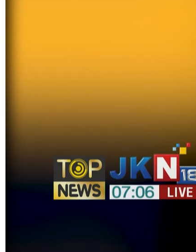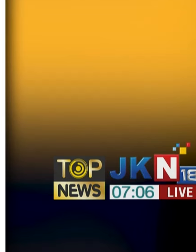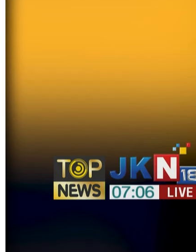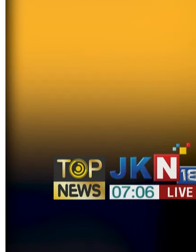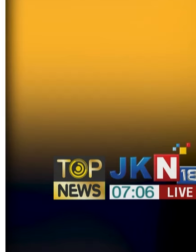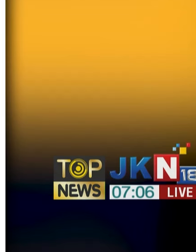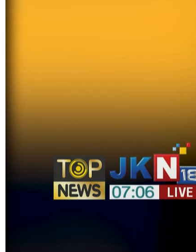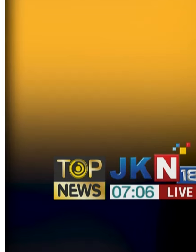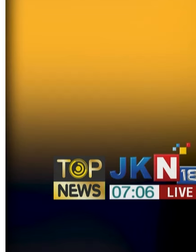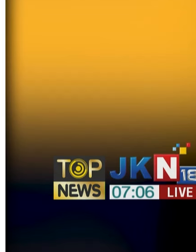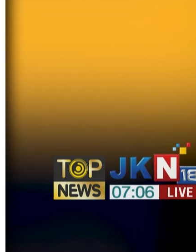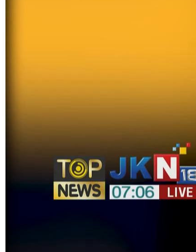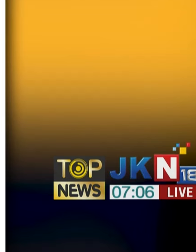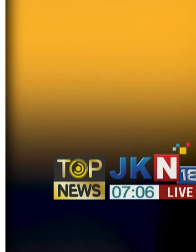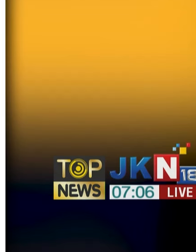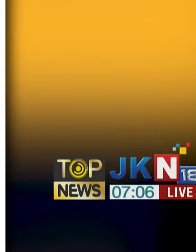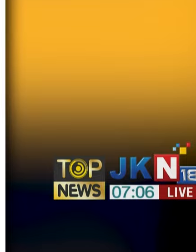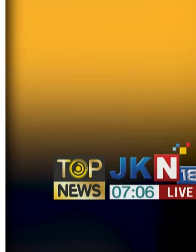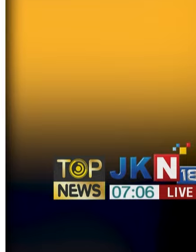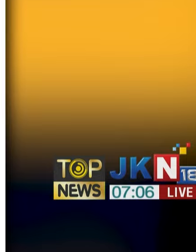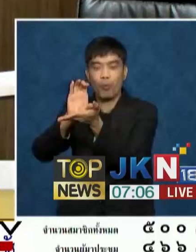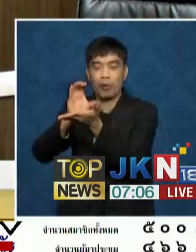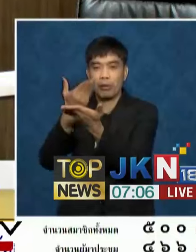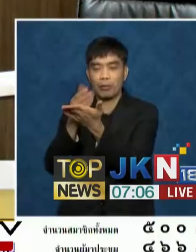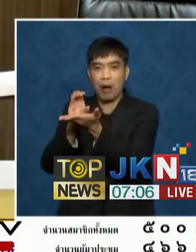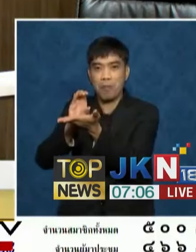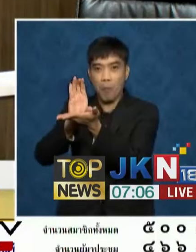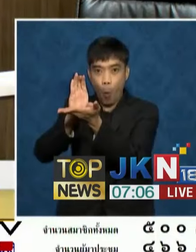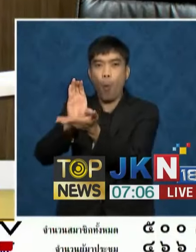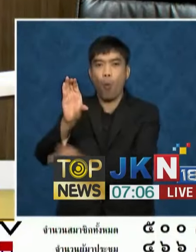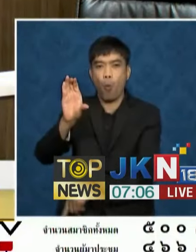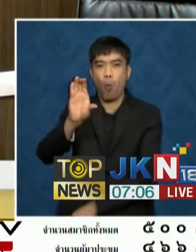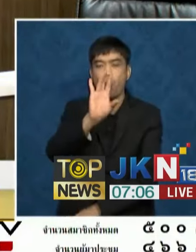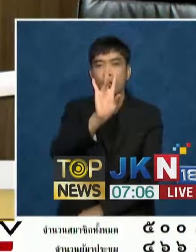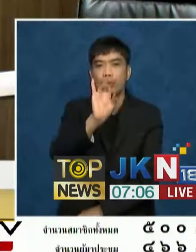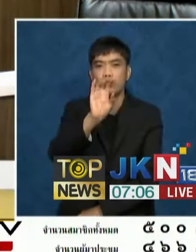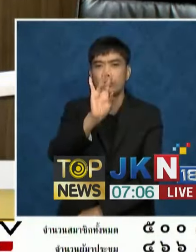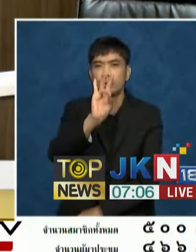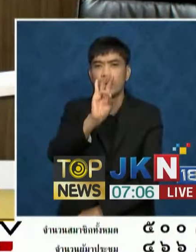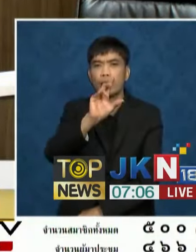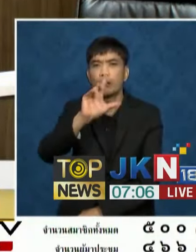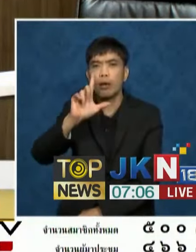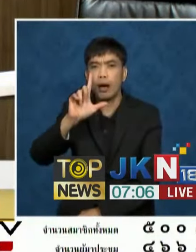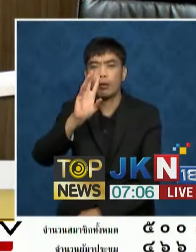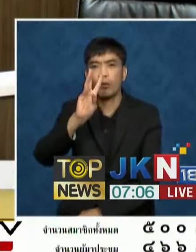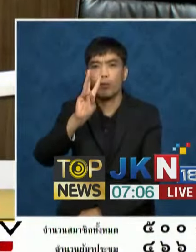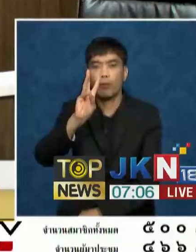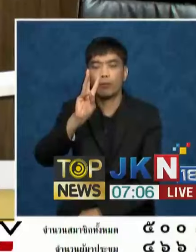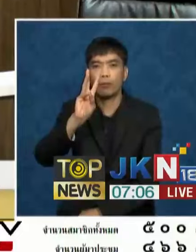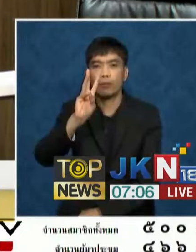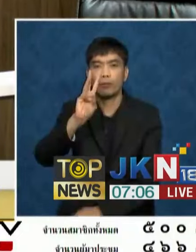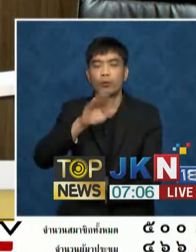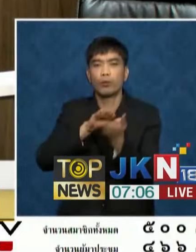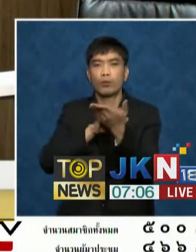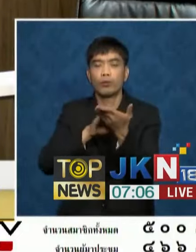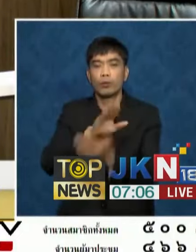ไกลค่ะนะคุณฤสนาชุนหวันะหรือว่าแก้วตาอืคือมีการอภิปรายแล้วหลังจาก